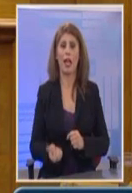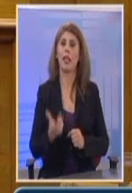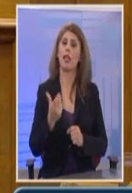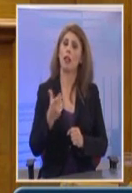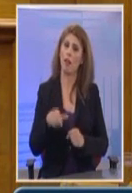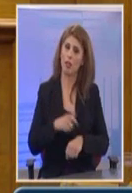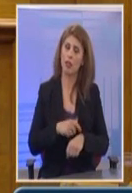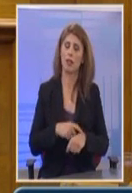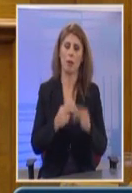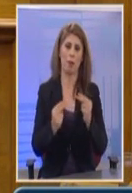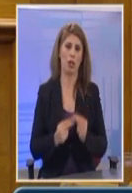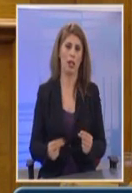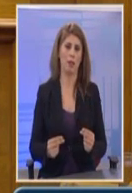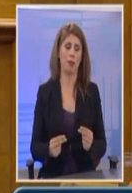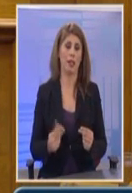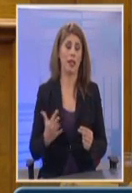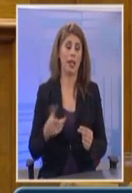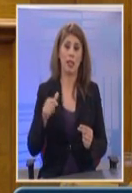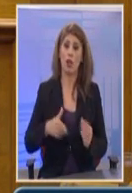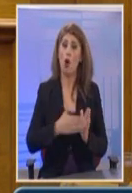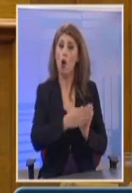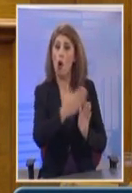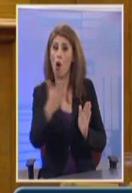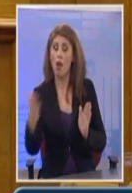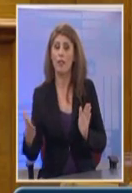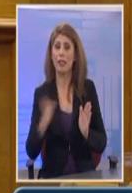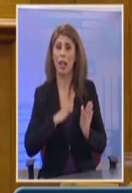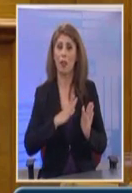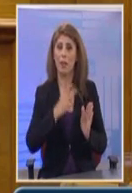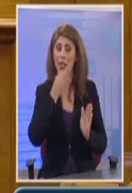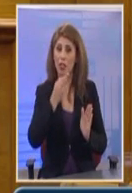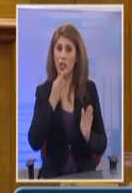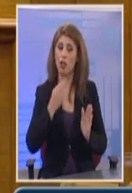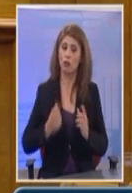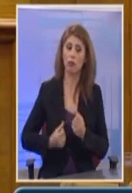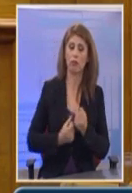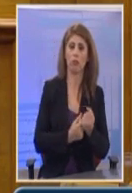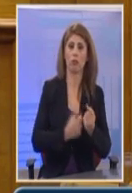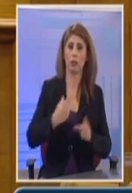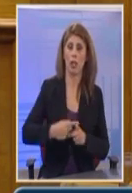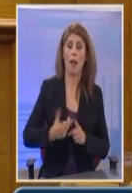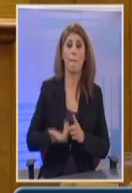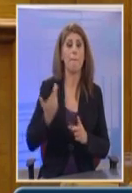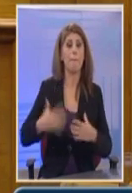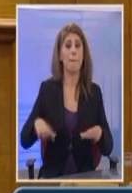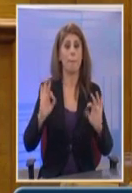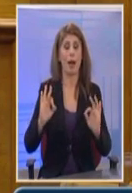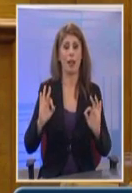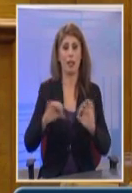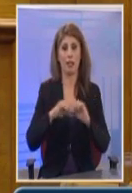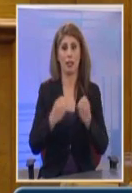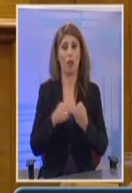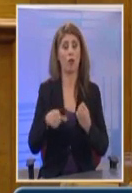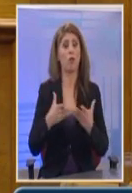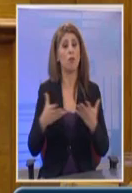ήδη καρπούς. Γιατί όλοι αυτοί οι άνθρωποι έκαναν δηλώσεις υπέρ της χώρας μας πριν ξεκινήσει η σύνοδος. Και αυτό το είχαμε πάρα